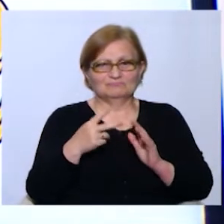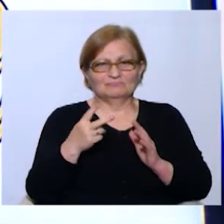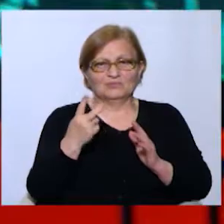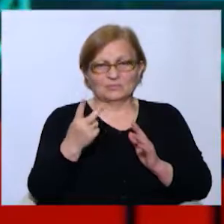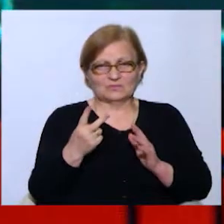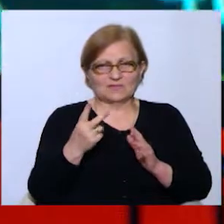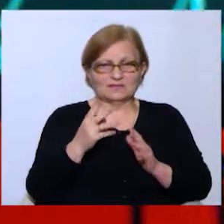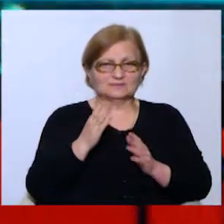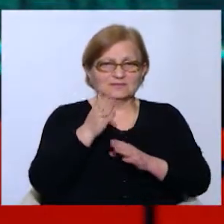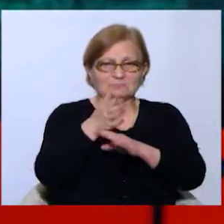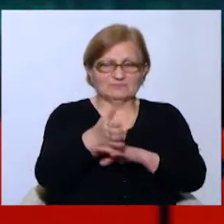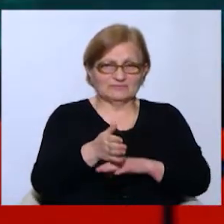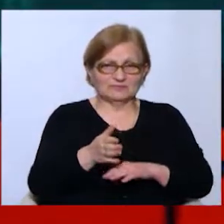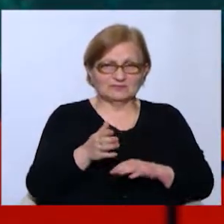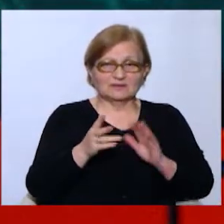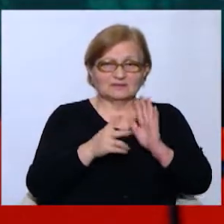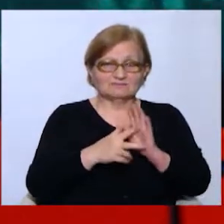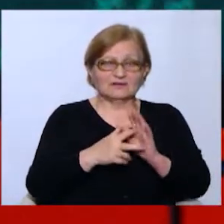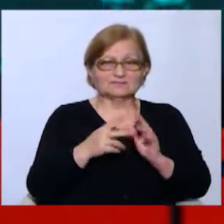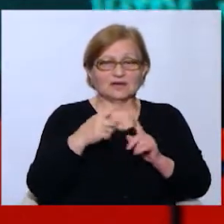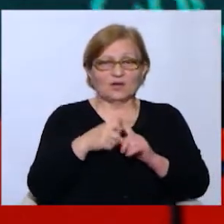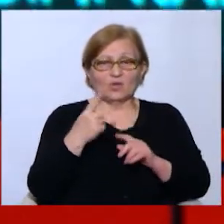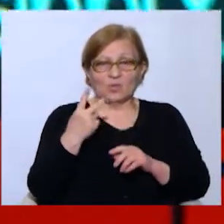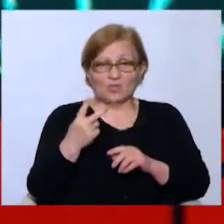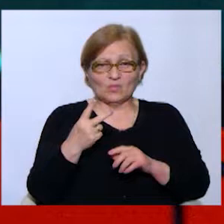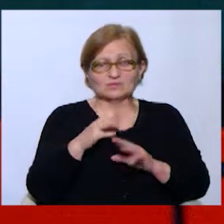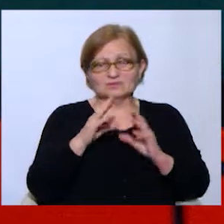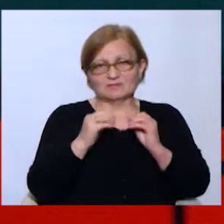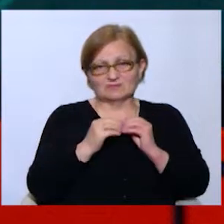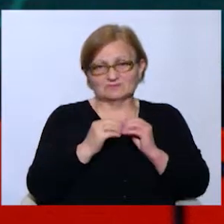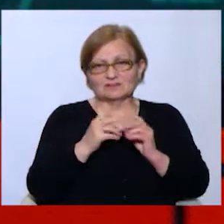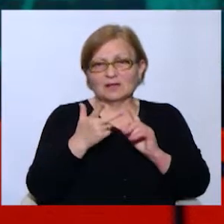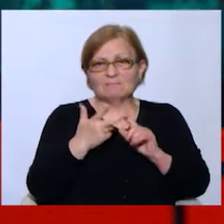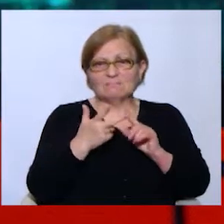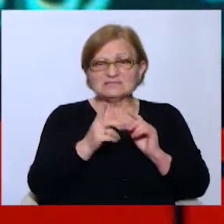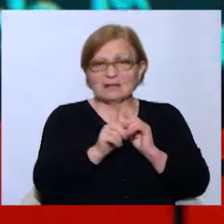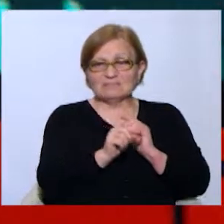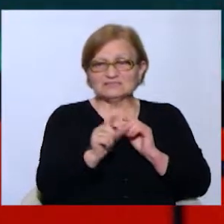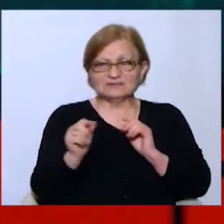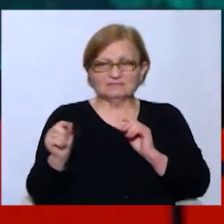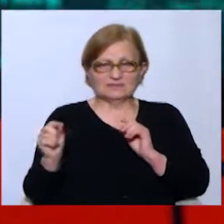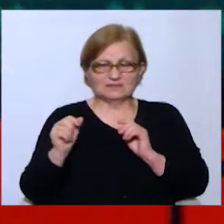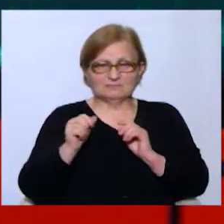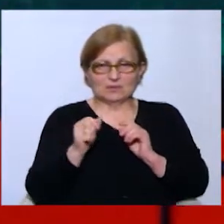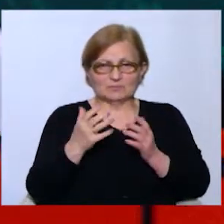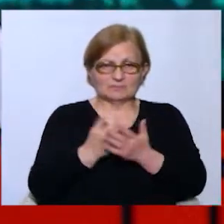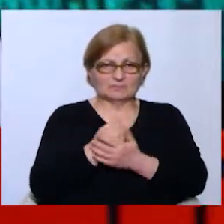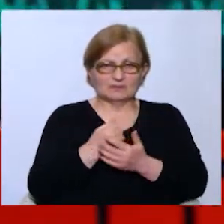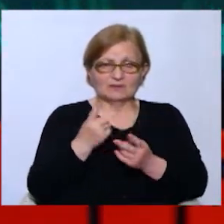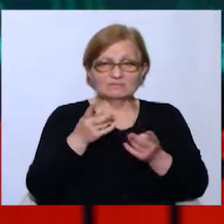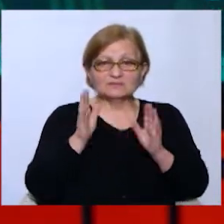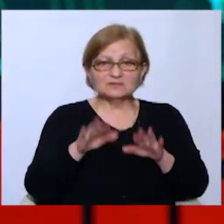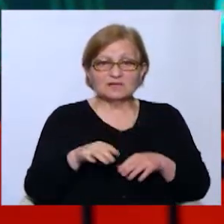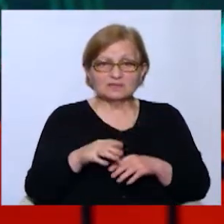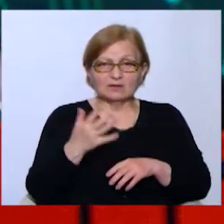მივიდა 2-იანთან. 8 და 2 ესეც მესამე წყვილი. მესამე წყვილი მეგობრების. ვინ დაგვჭა?